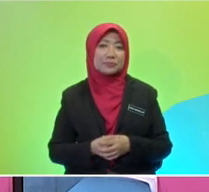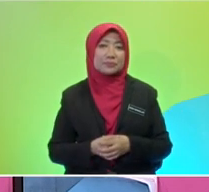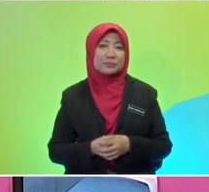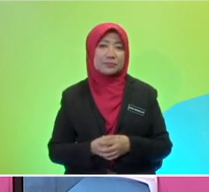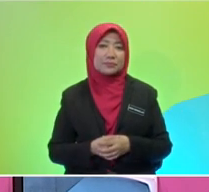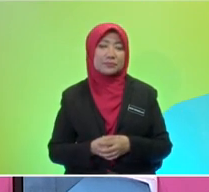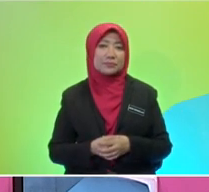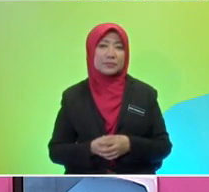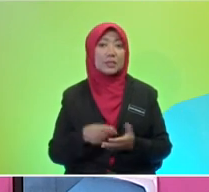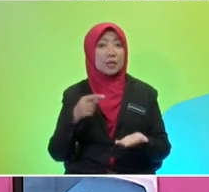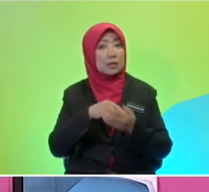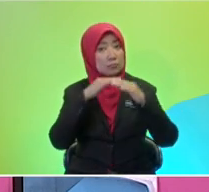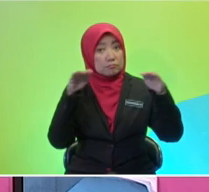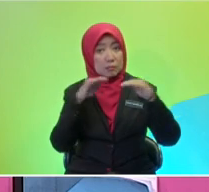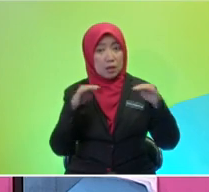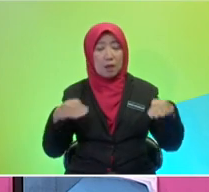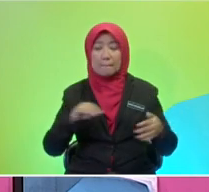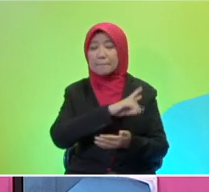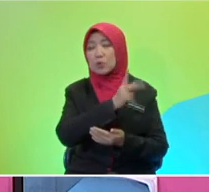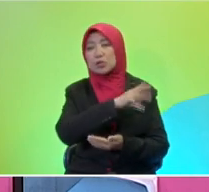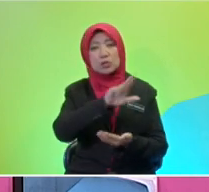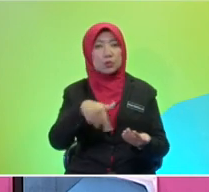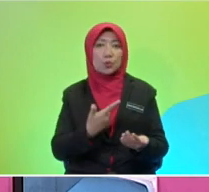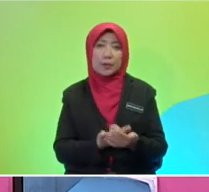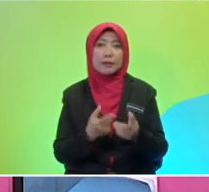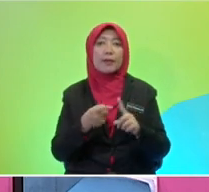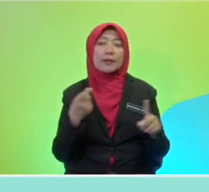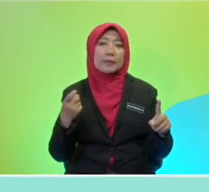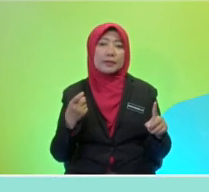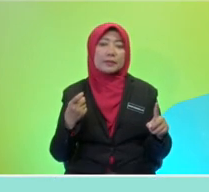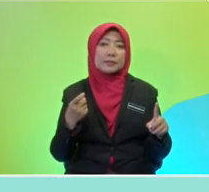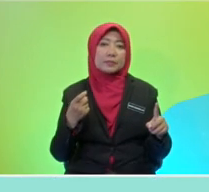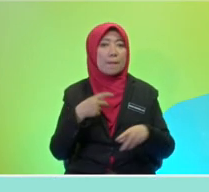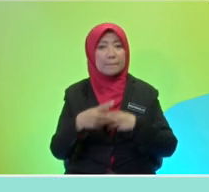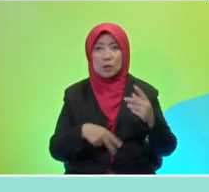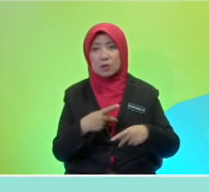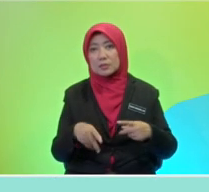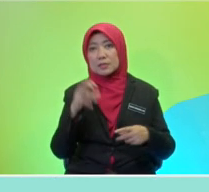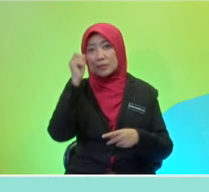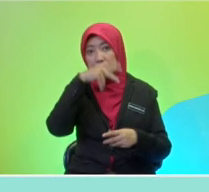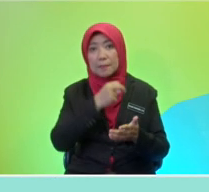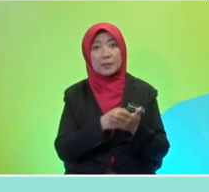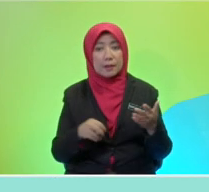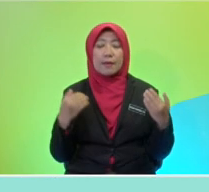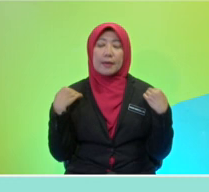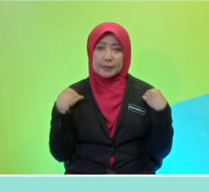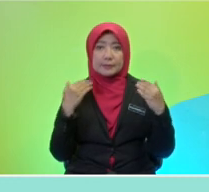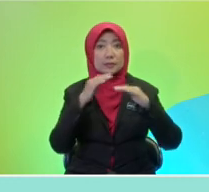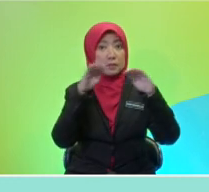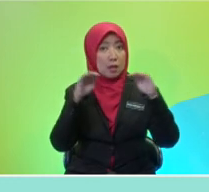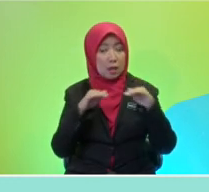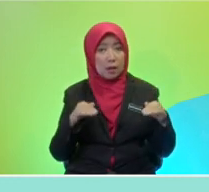nah ini adalah tahap penguasaan keseluruhan masuknya daripada kandungan proses sikap dan nilai kita ada tahap penguasaan